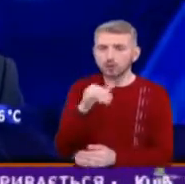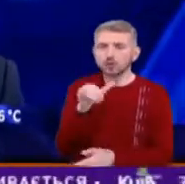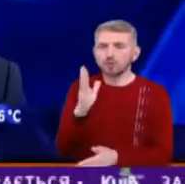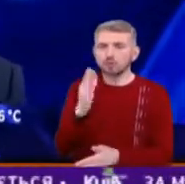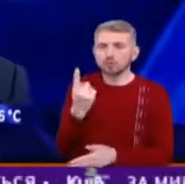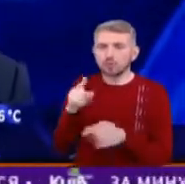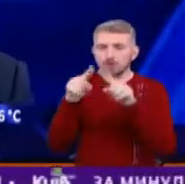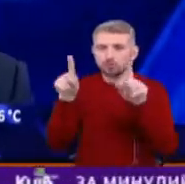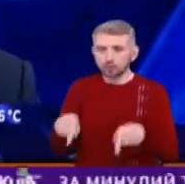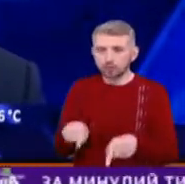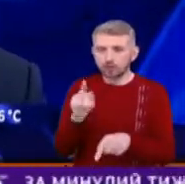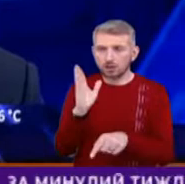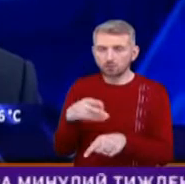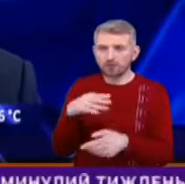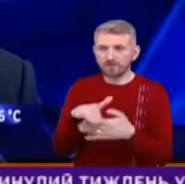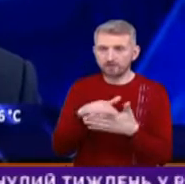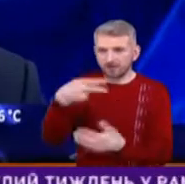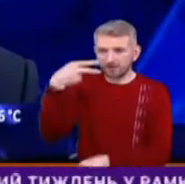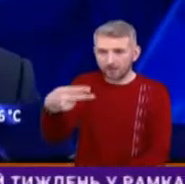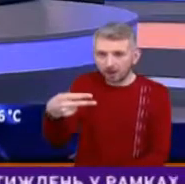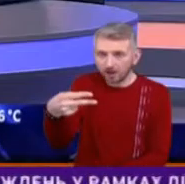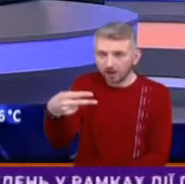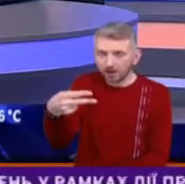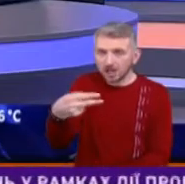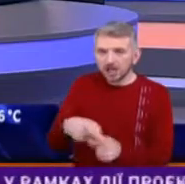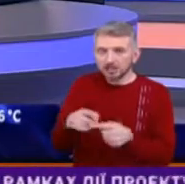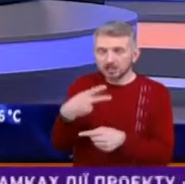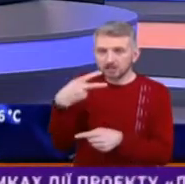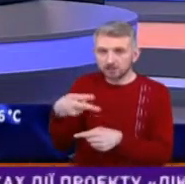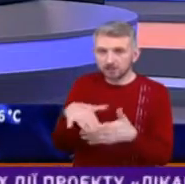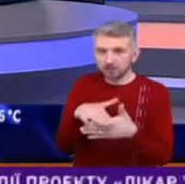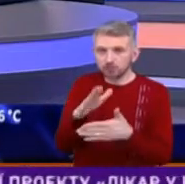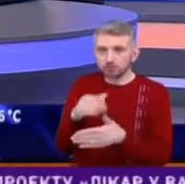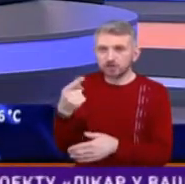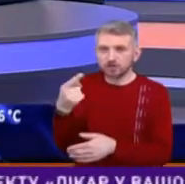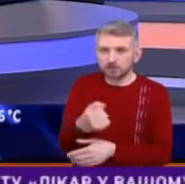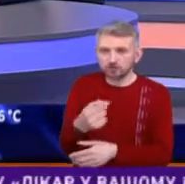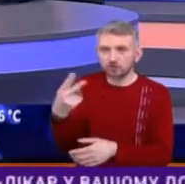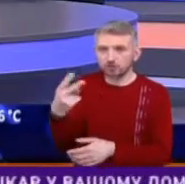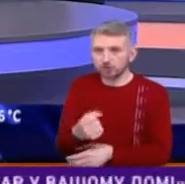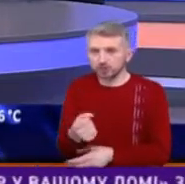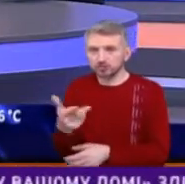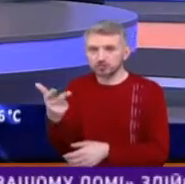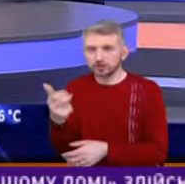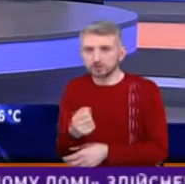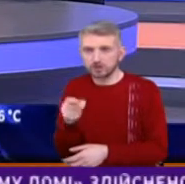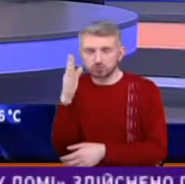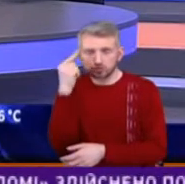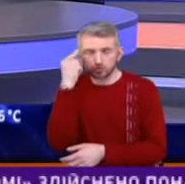один бюлетень, і там буде 2 прізвища, і це, ці 2 прізвища будуть там 1 тиждень, 2 тиждень, і ти будеш